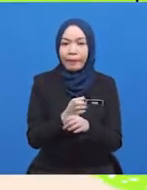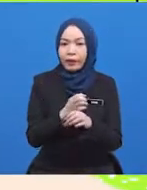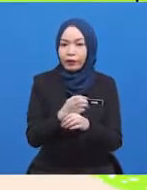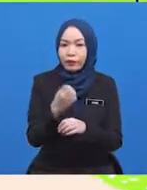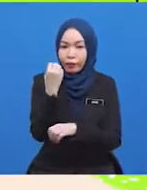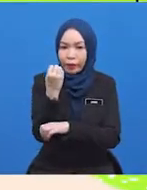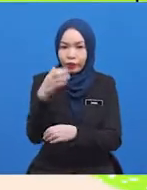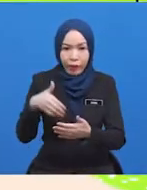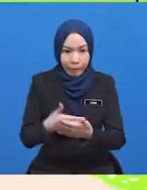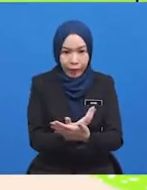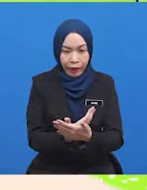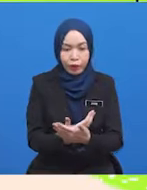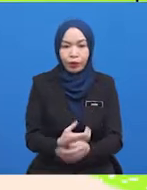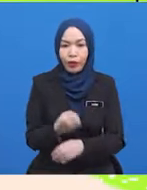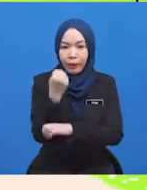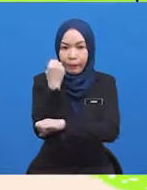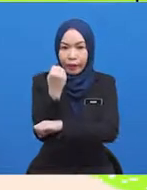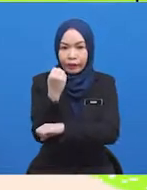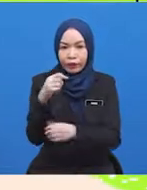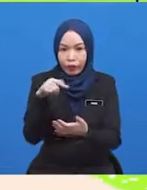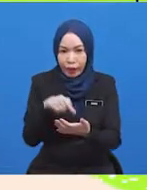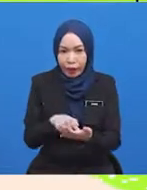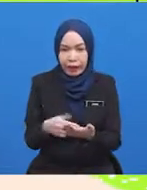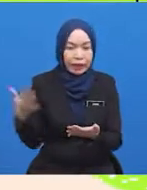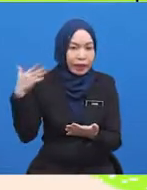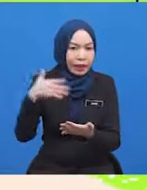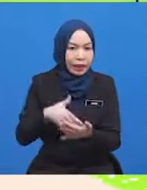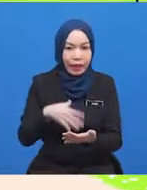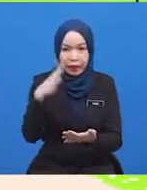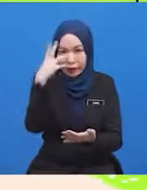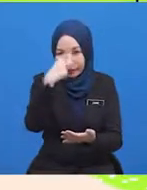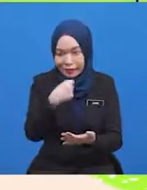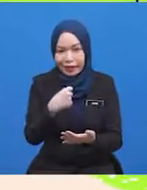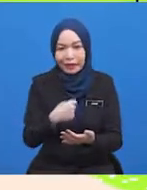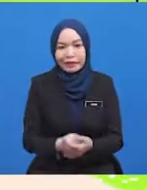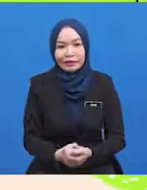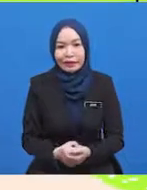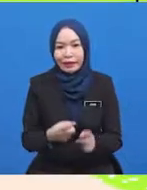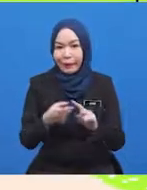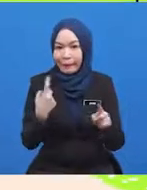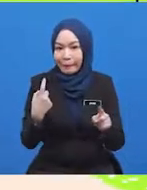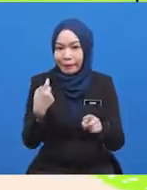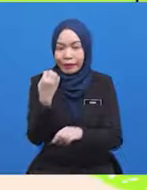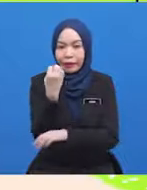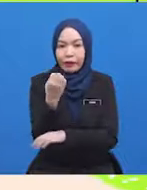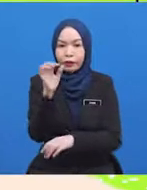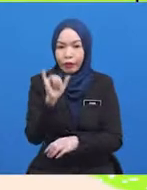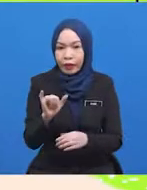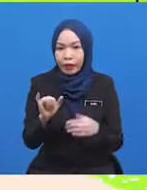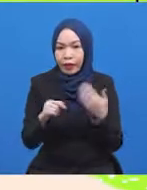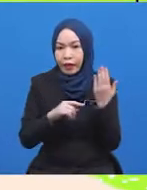Batuan metamorfosis lebih bersinar dan menarik berbanding batuan asal.